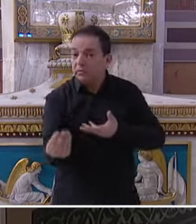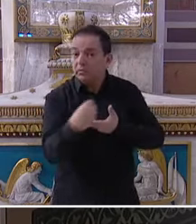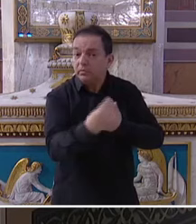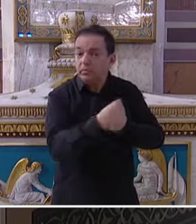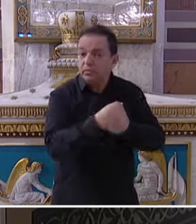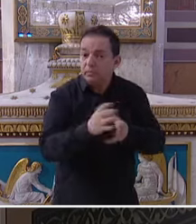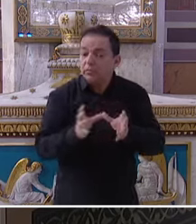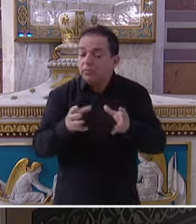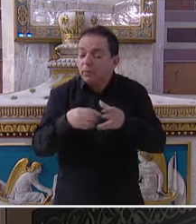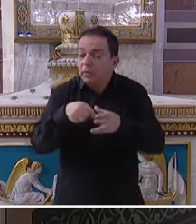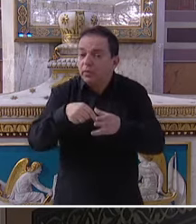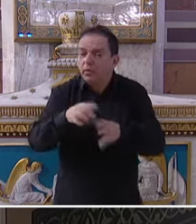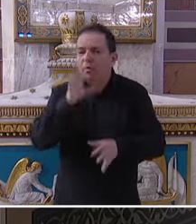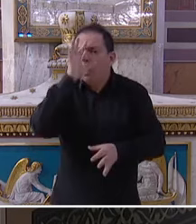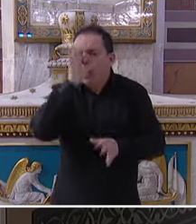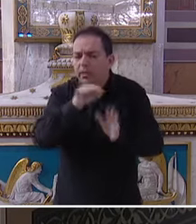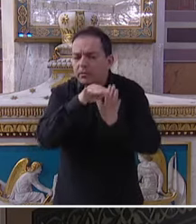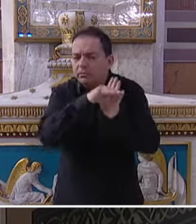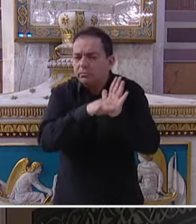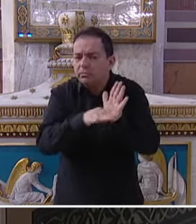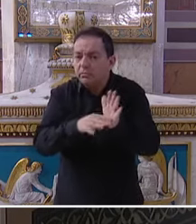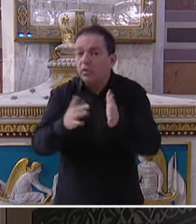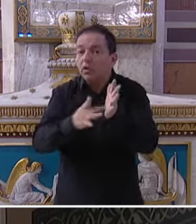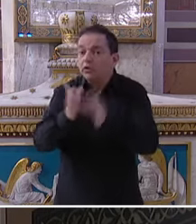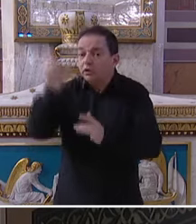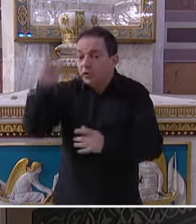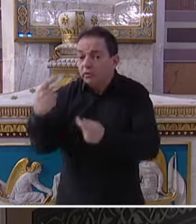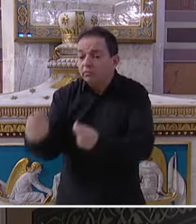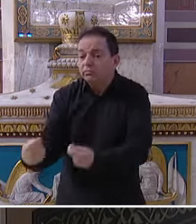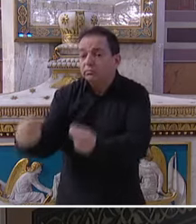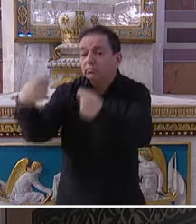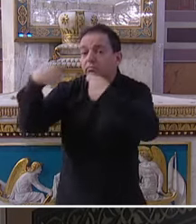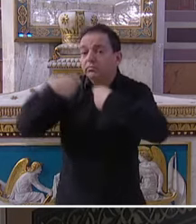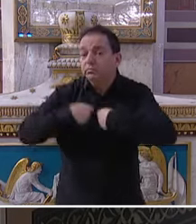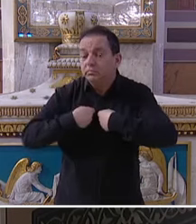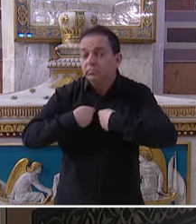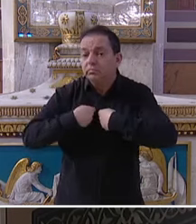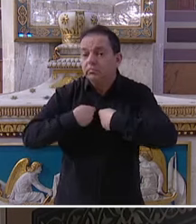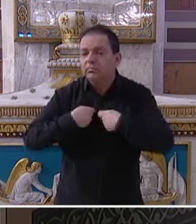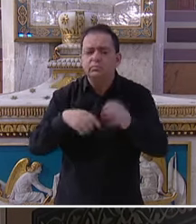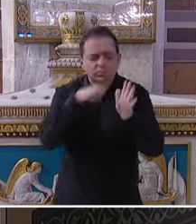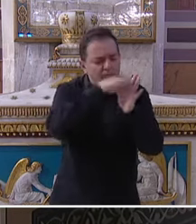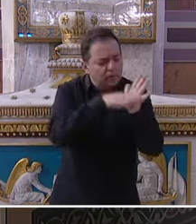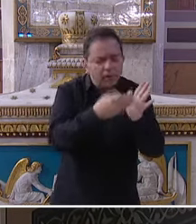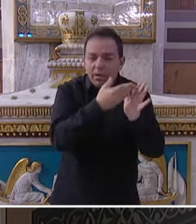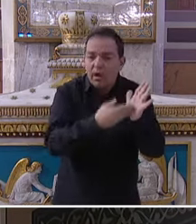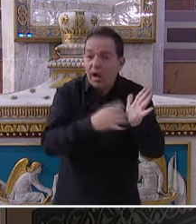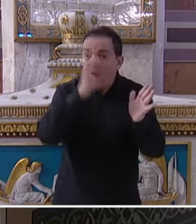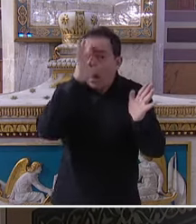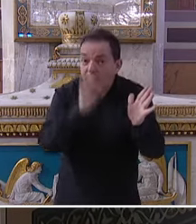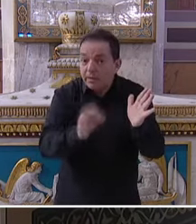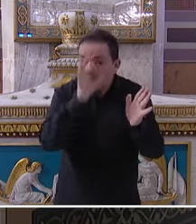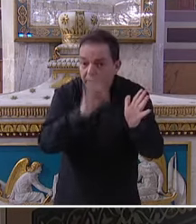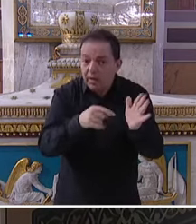αληθιών που μας παρέδωσε ο Χριστός, οι οποίες αλήθειες μας οδηγούν